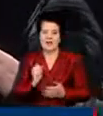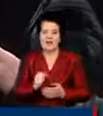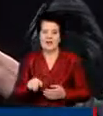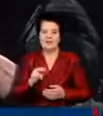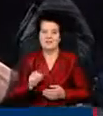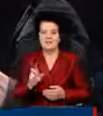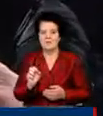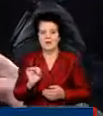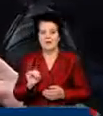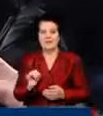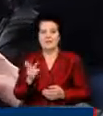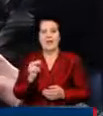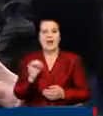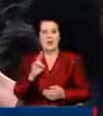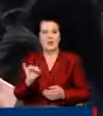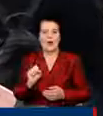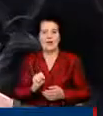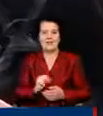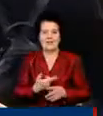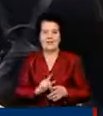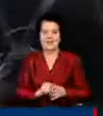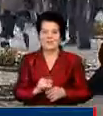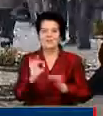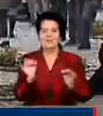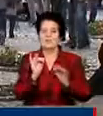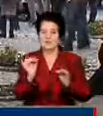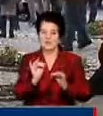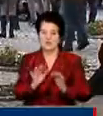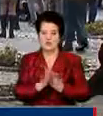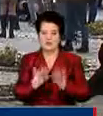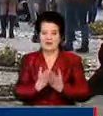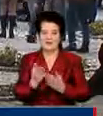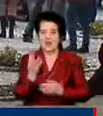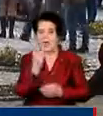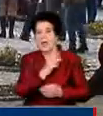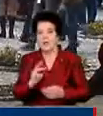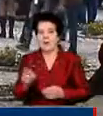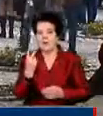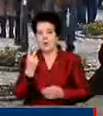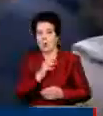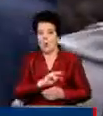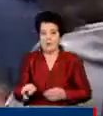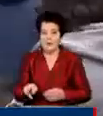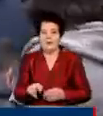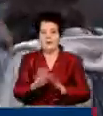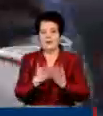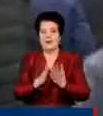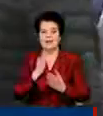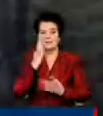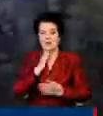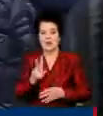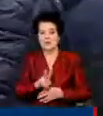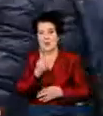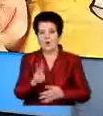Abraham Lincoln de Alexandru Vianu, pentru că îmi plac foarte mult cărțile istorice. Cele peste 2000 de cărți din România s-au epuizat în mai puțin de